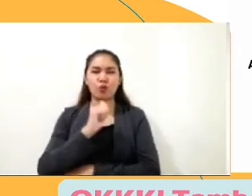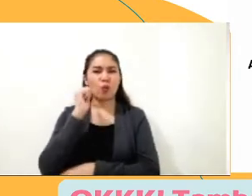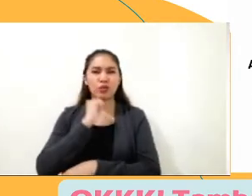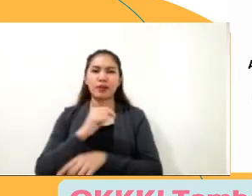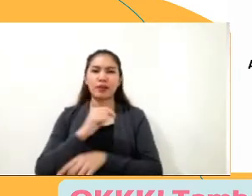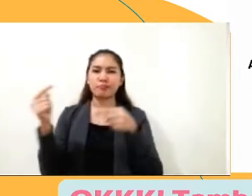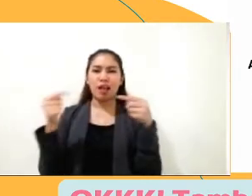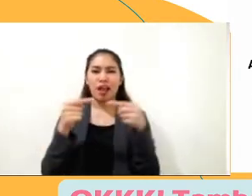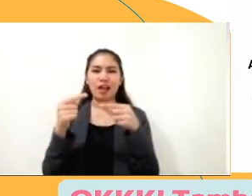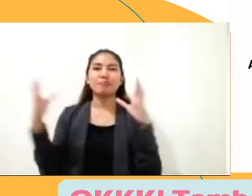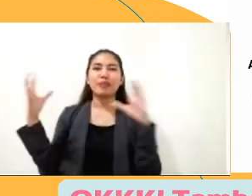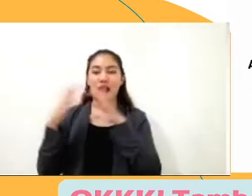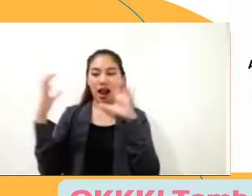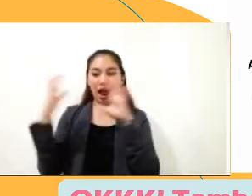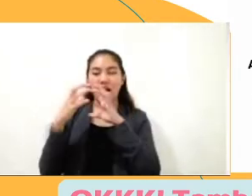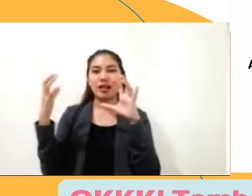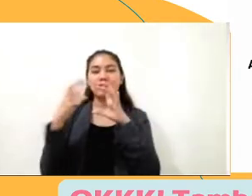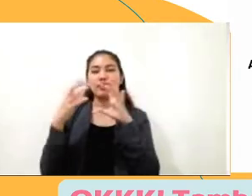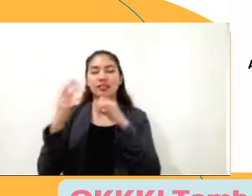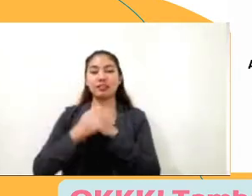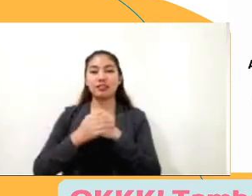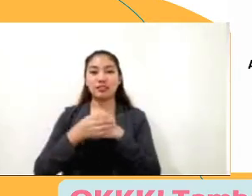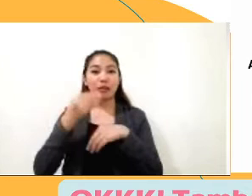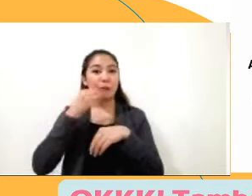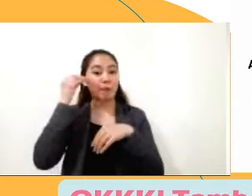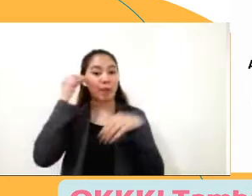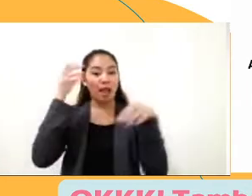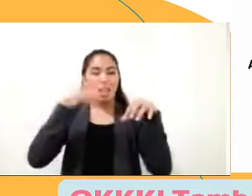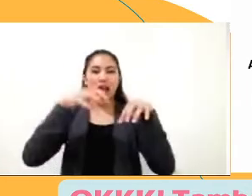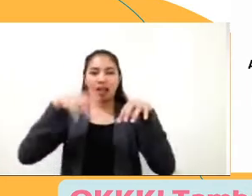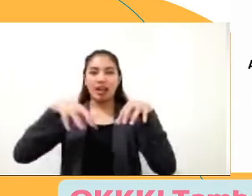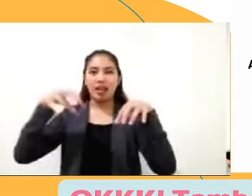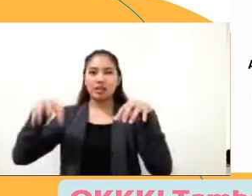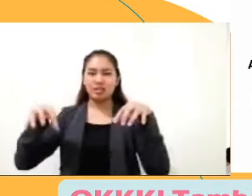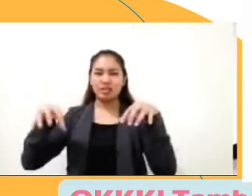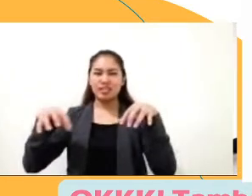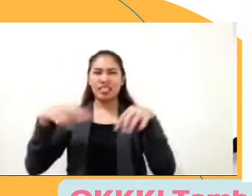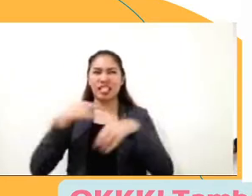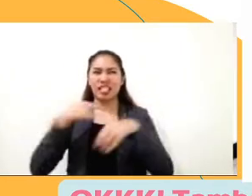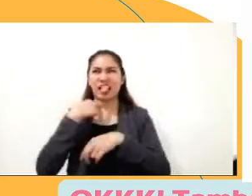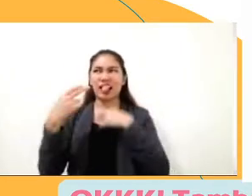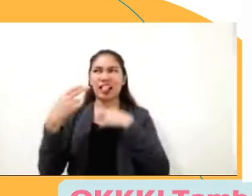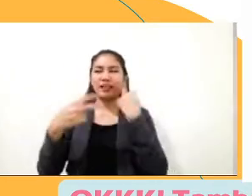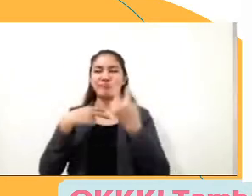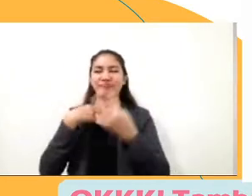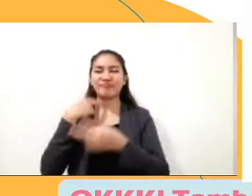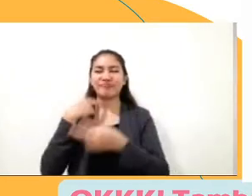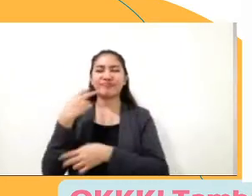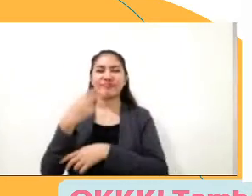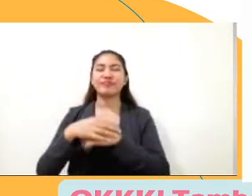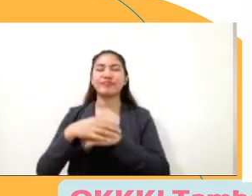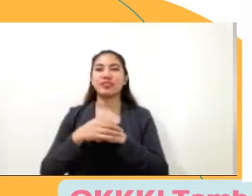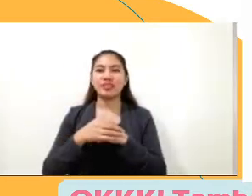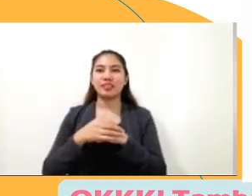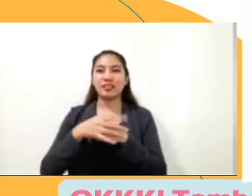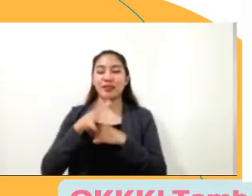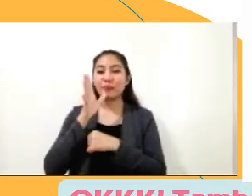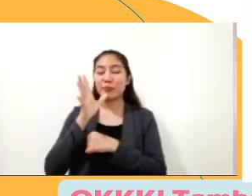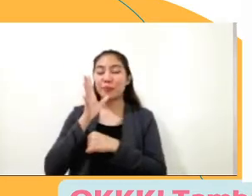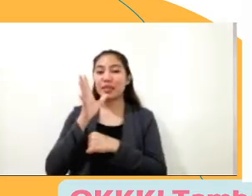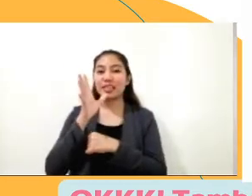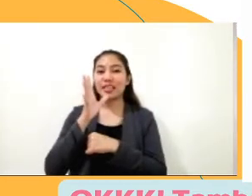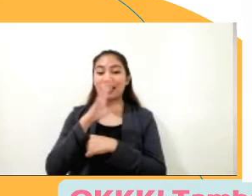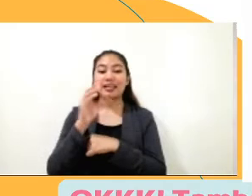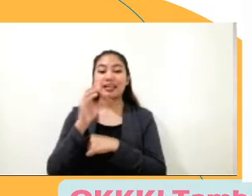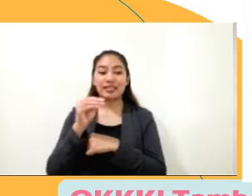ay sanay na ang mga kapitbahay nila sa boses ni Alin Josefina at sa mga rason ng kanyang